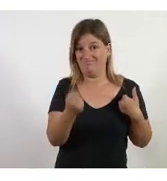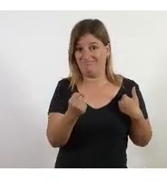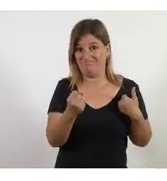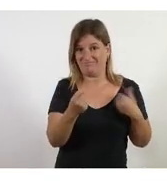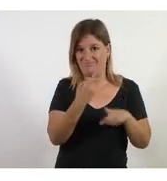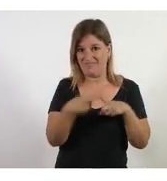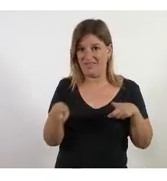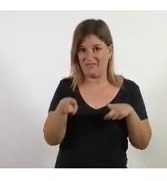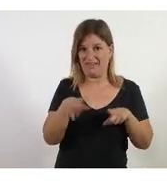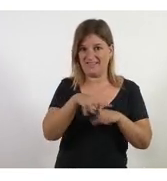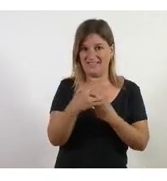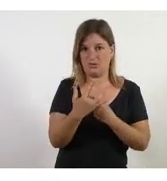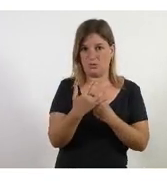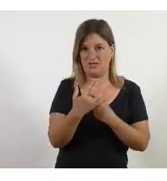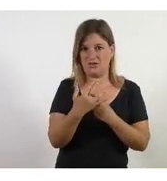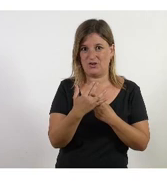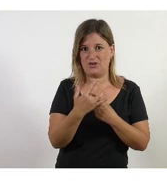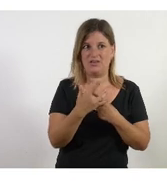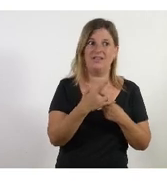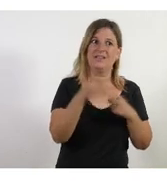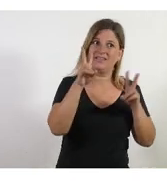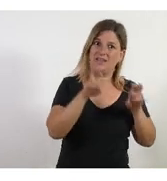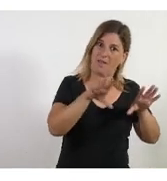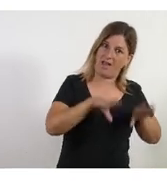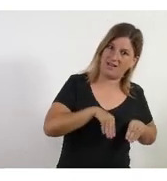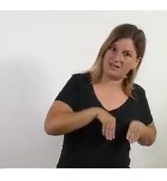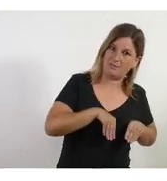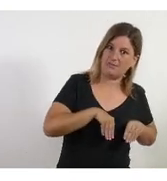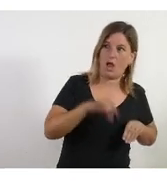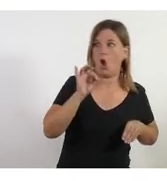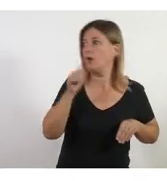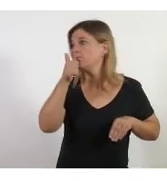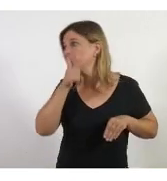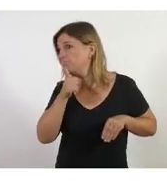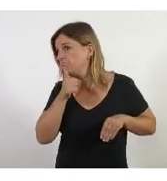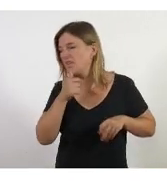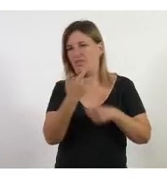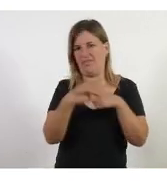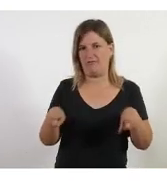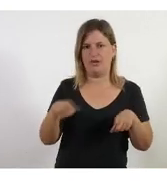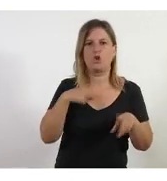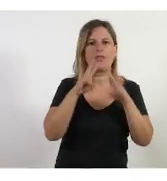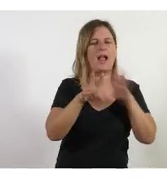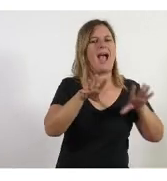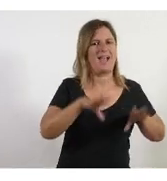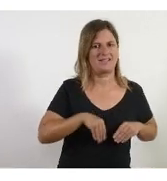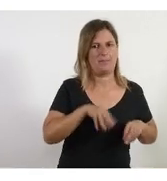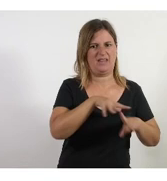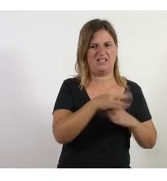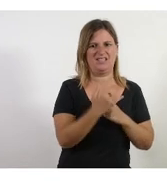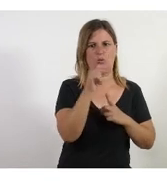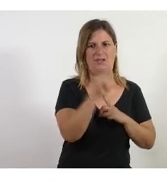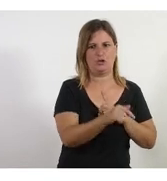Veus la diferència? Una cosa és acceptar i l'altra cosa és renunciar-se. Jo dic accepta. I a partir de